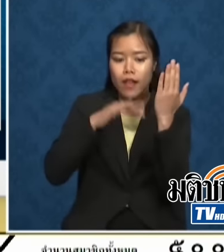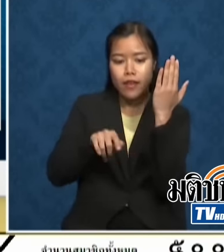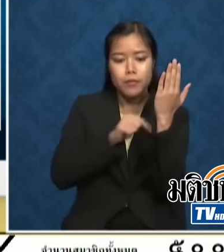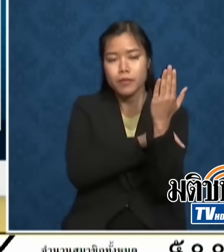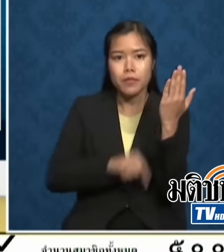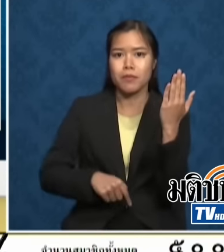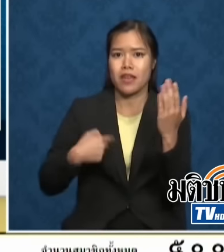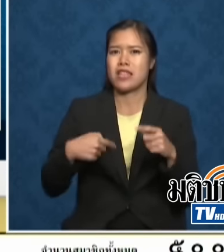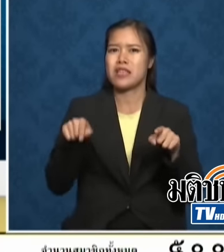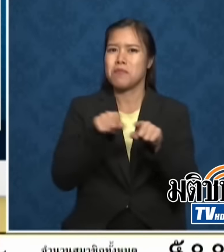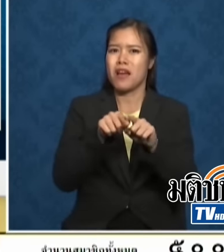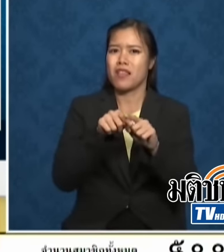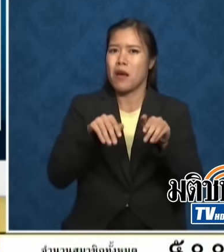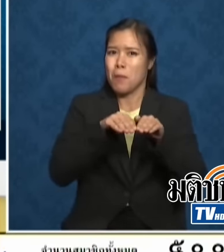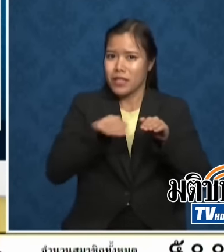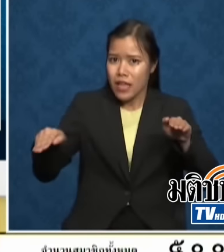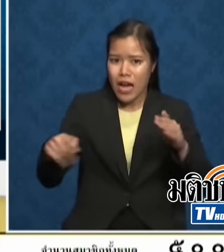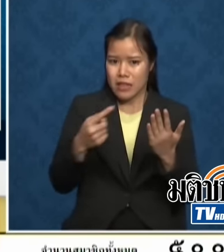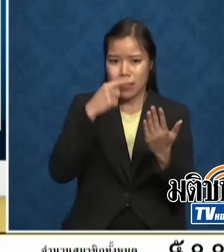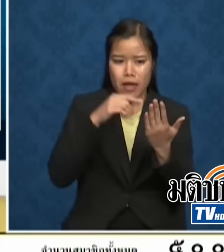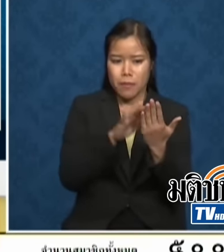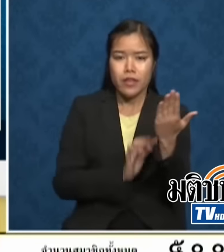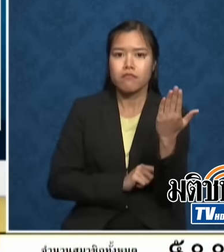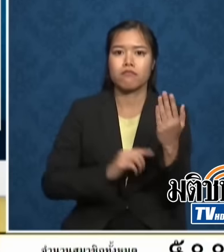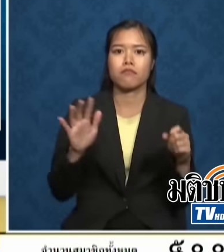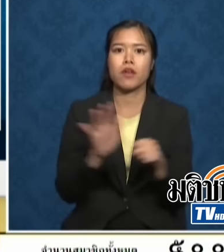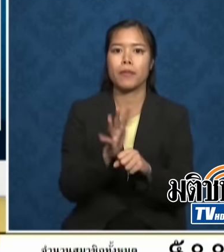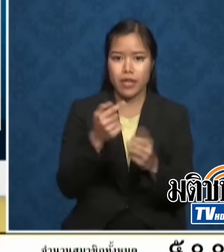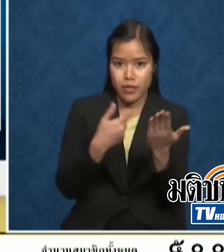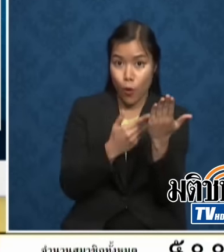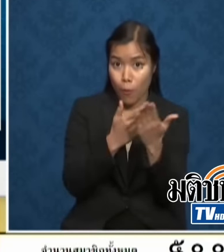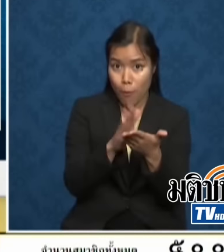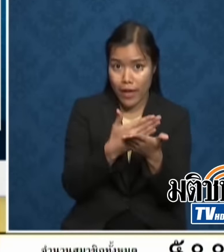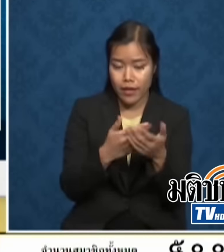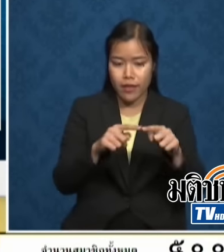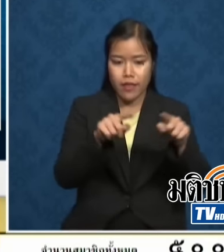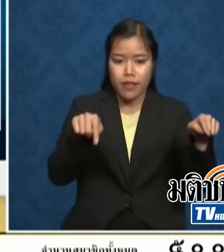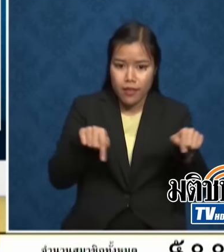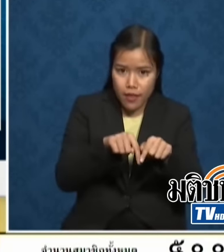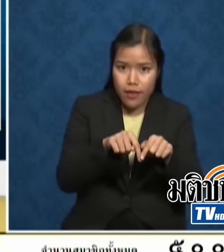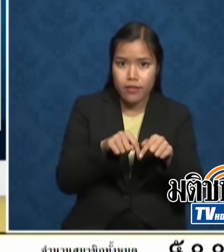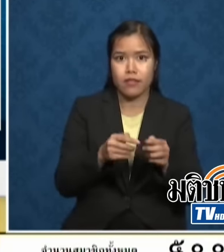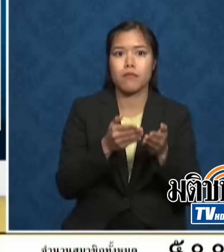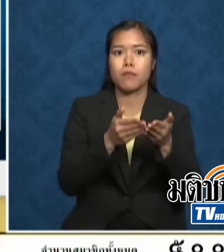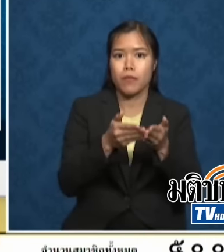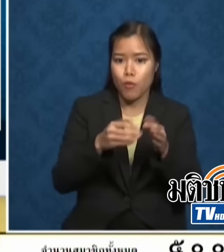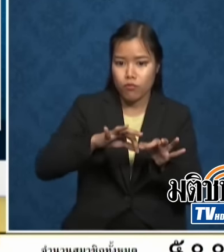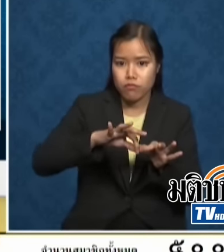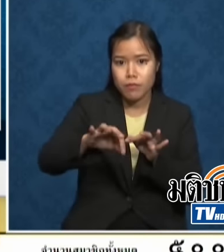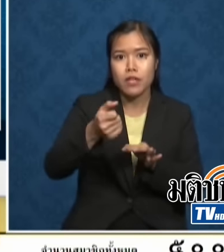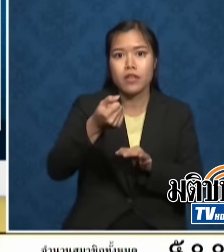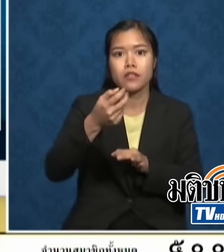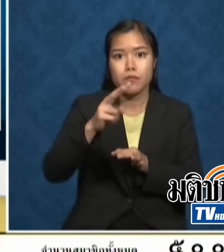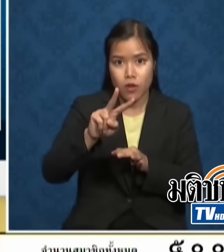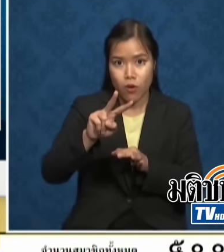ให้ทุกคนใส่เหมือนกันหมดเราเน้นการขยายขอบเขตกำหนดการทำประมงและการอนุรักษ์เป็น12ไมล์ทะเลเราเน้น